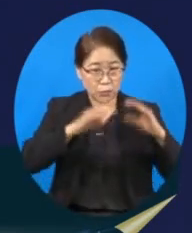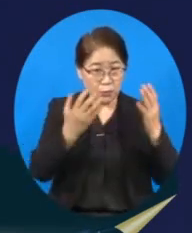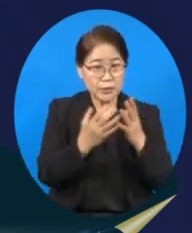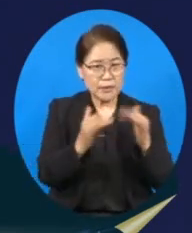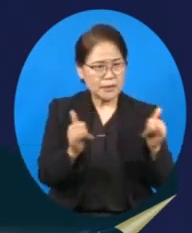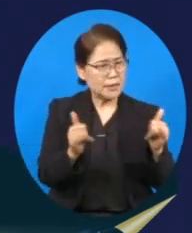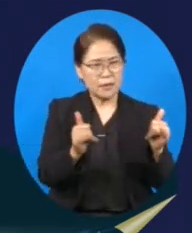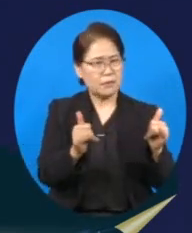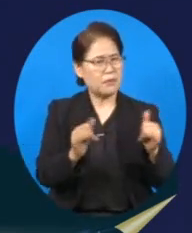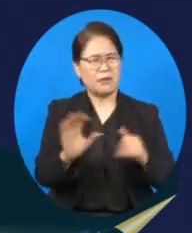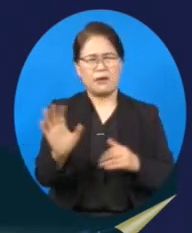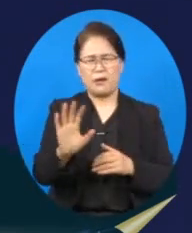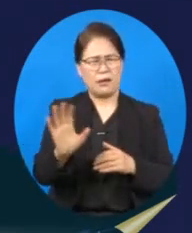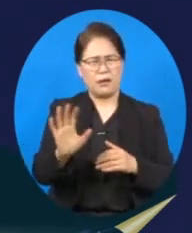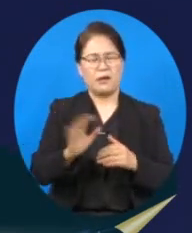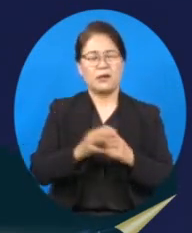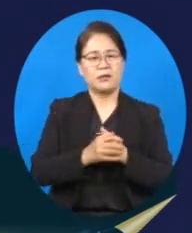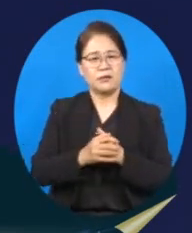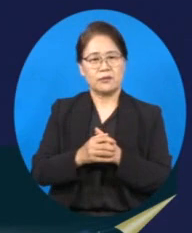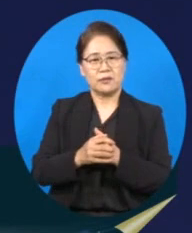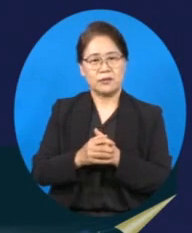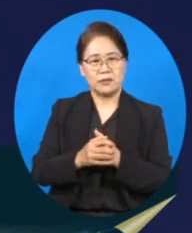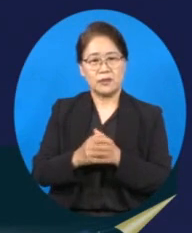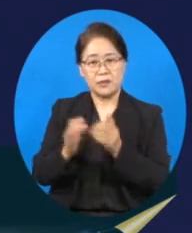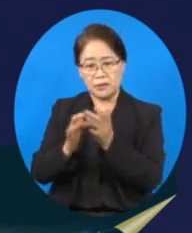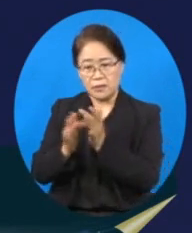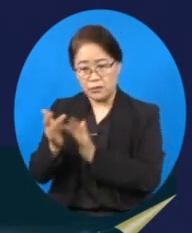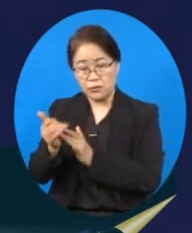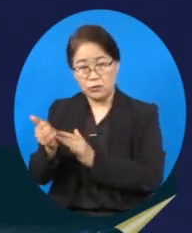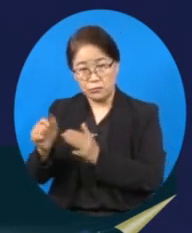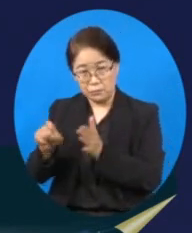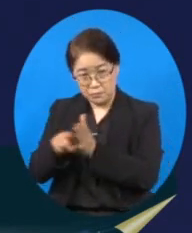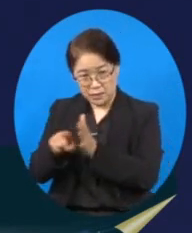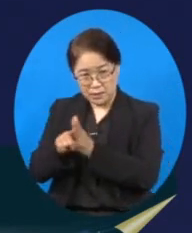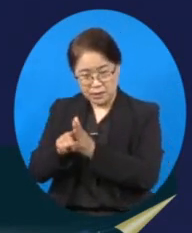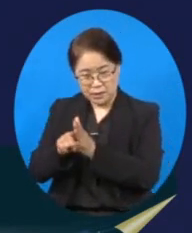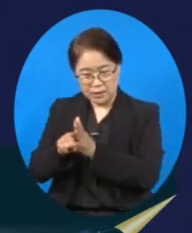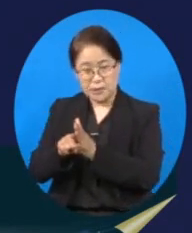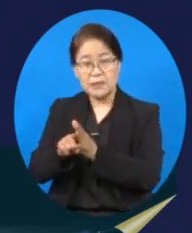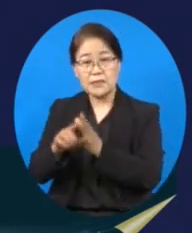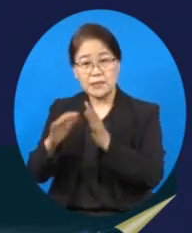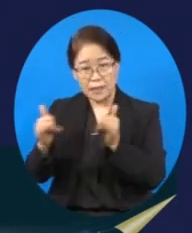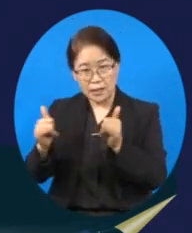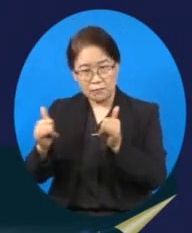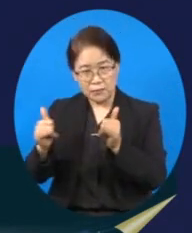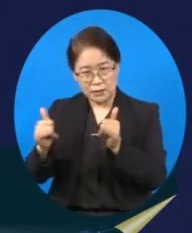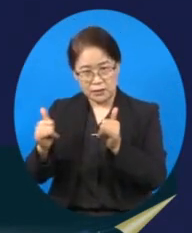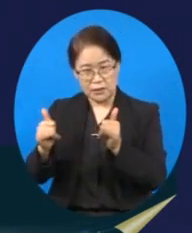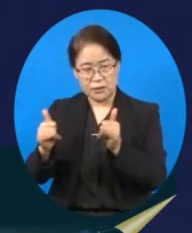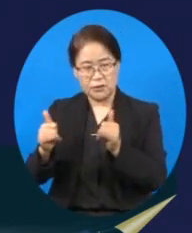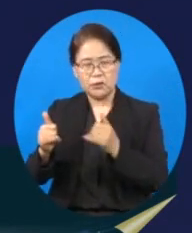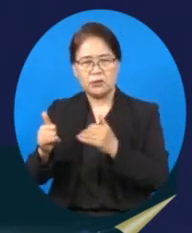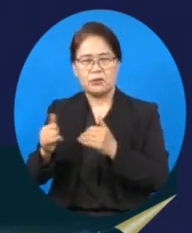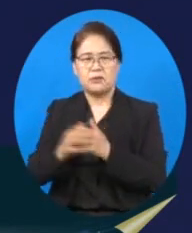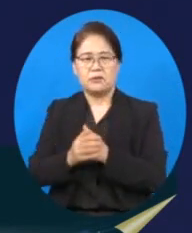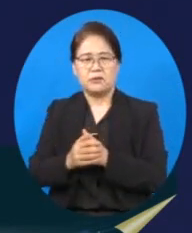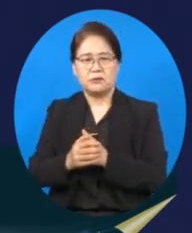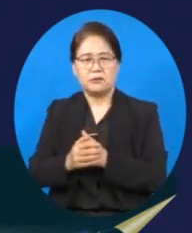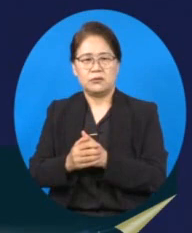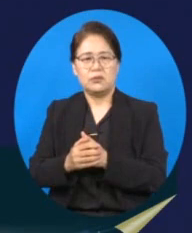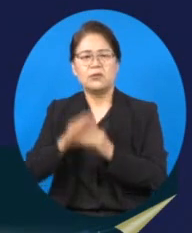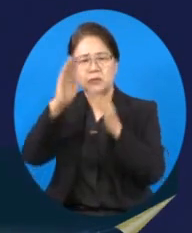사람을 가리키는 말이 아니라 예수님의 제자로서이 땅을 살아가는 저와 여러분을 가리키는